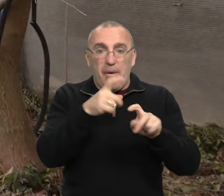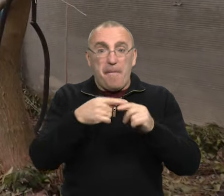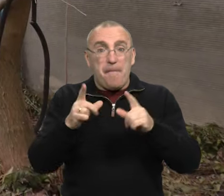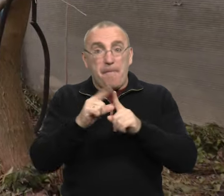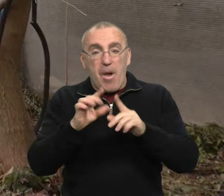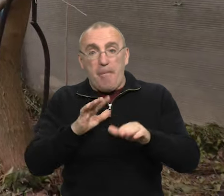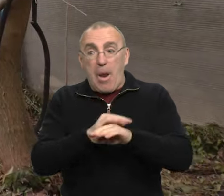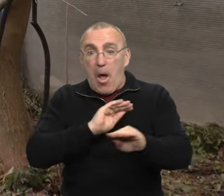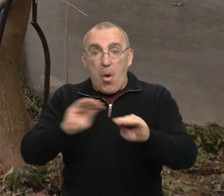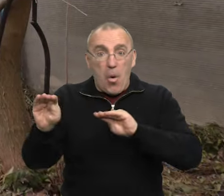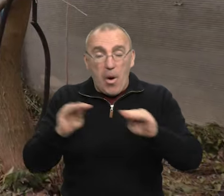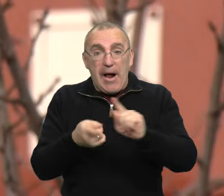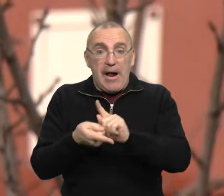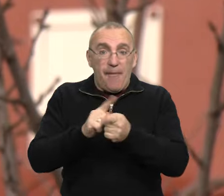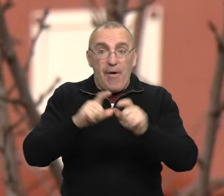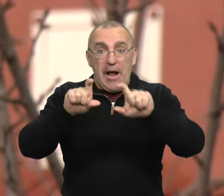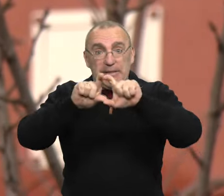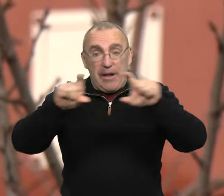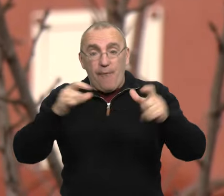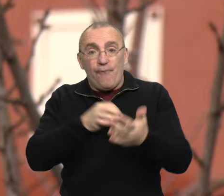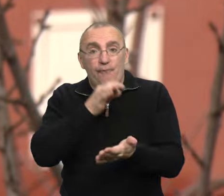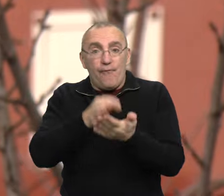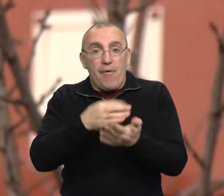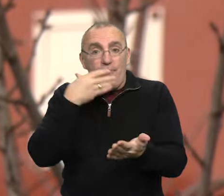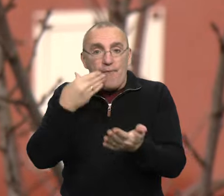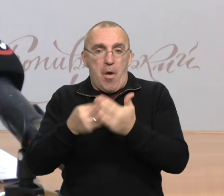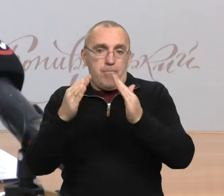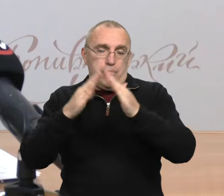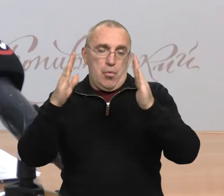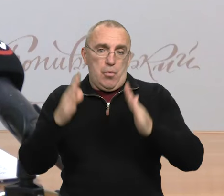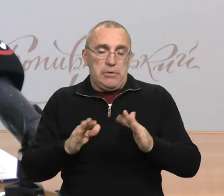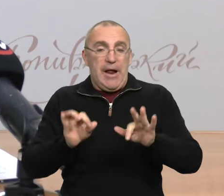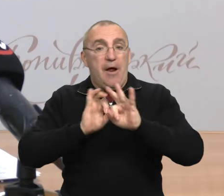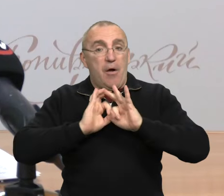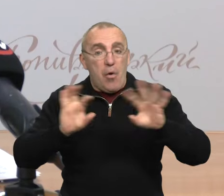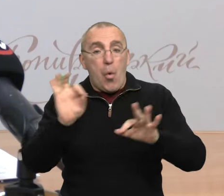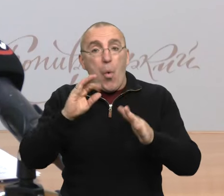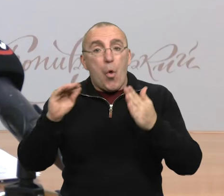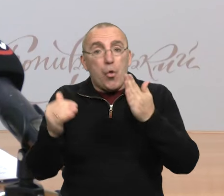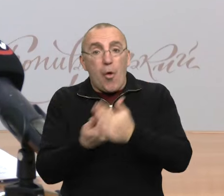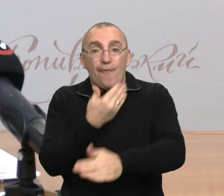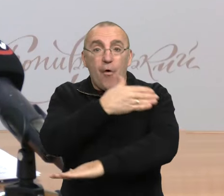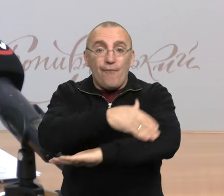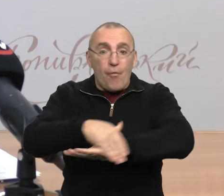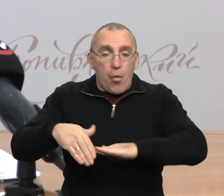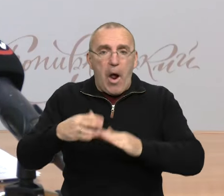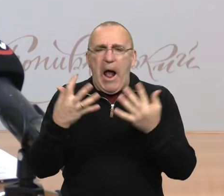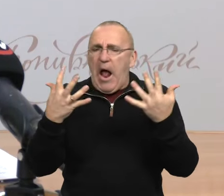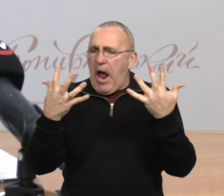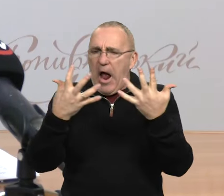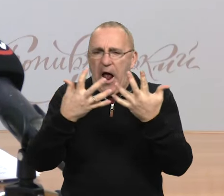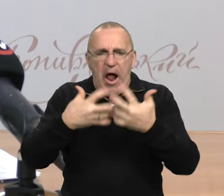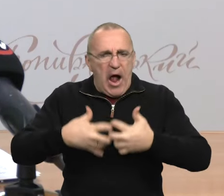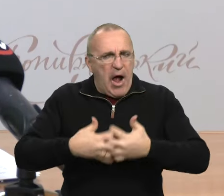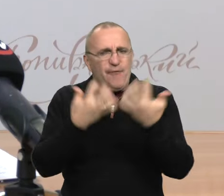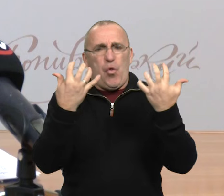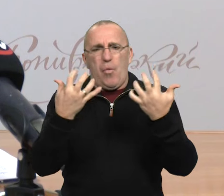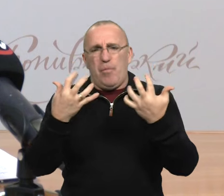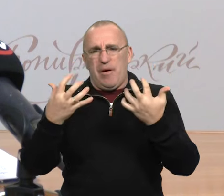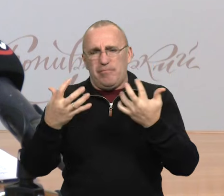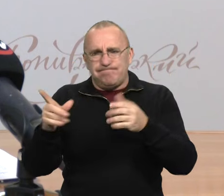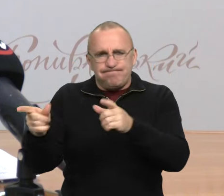правилами благоустрою за заміну табличок відповідають власники будинків інформація про нові вулиці вона автоматично оновлюється і